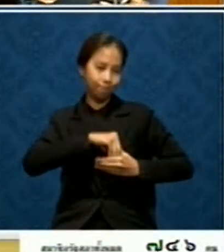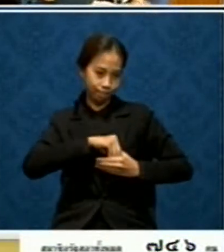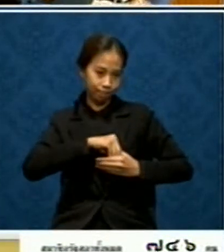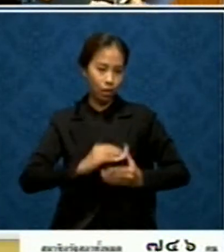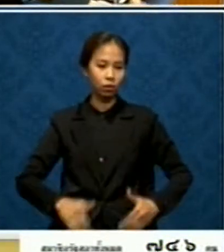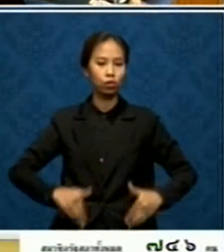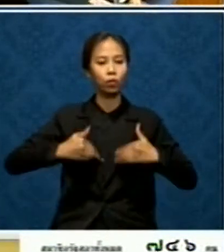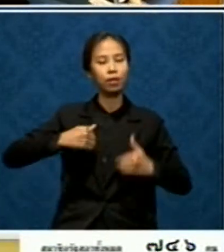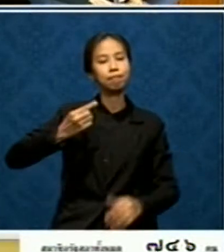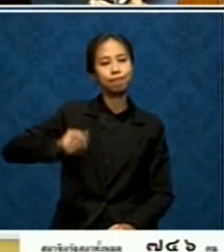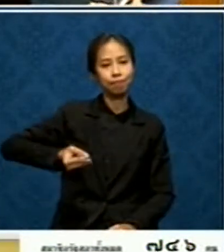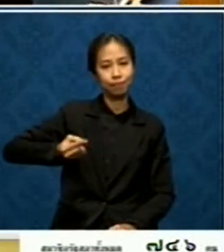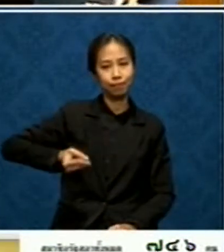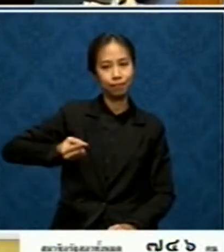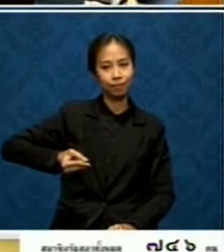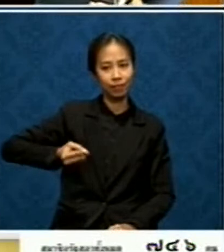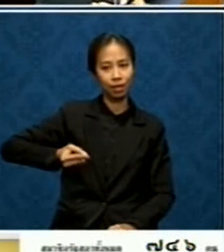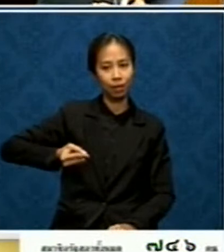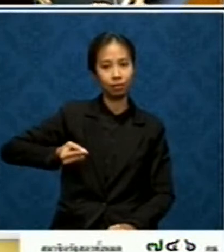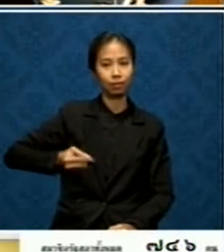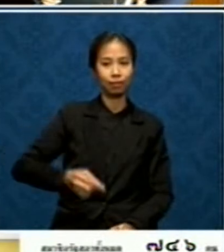ดำรงชีวิต